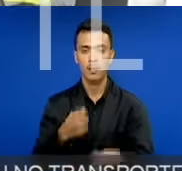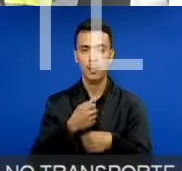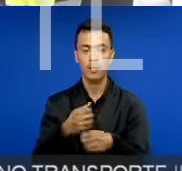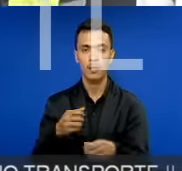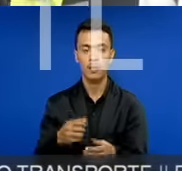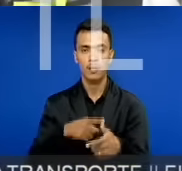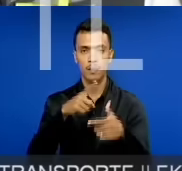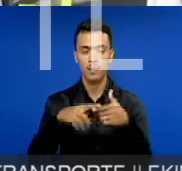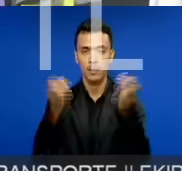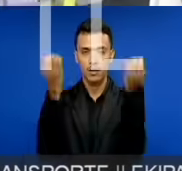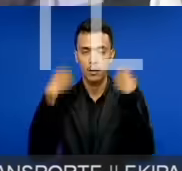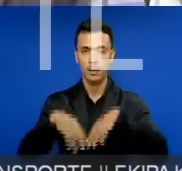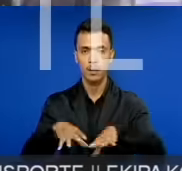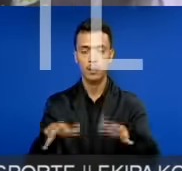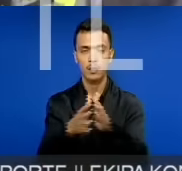ami hara.